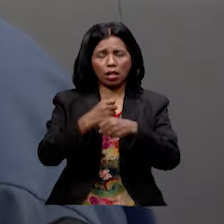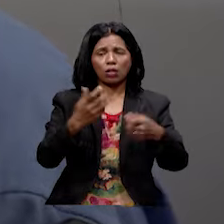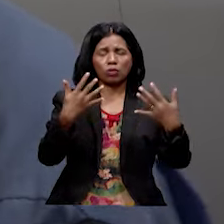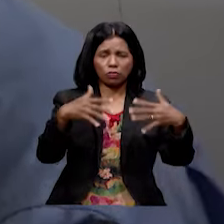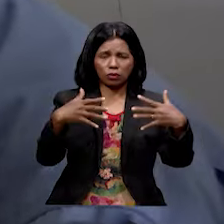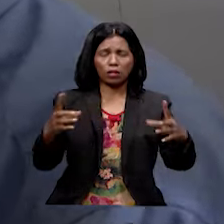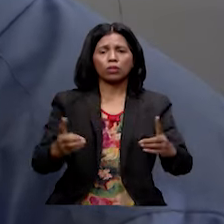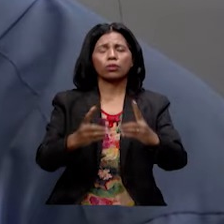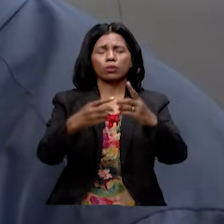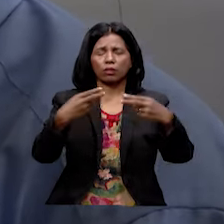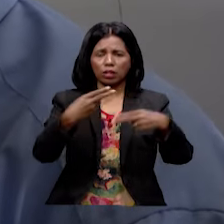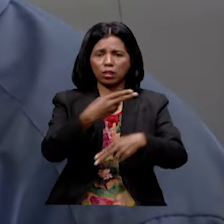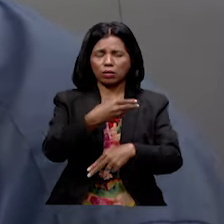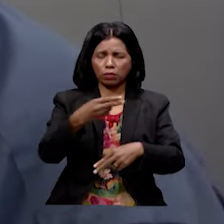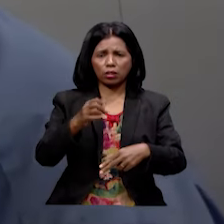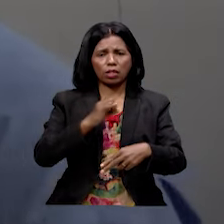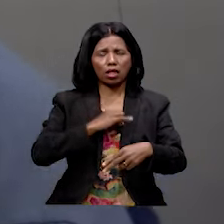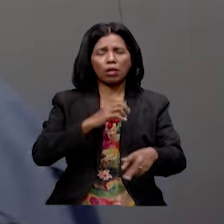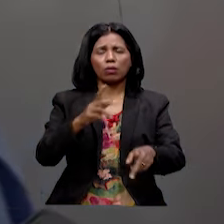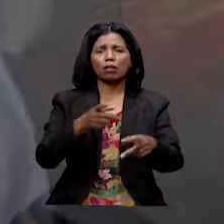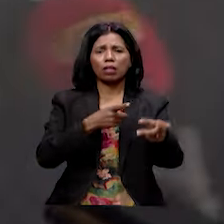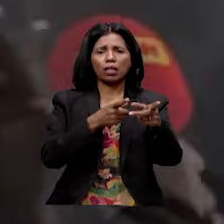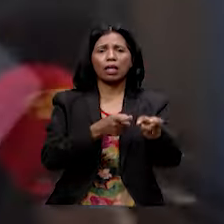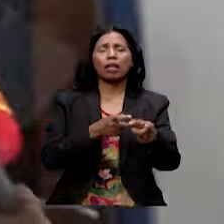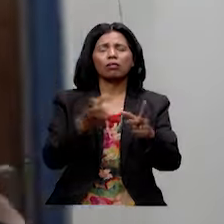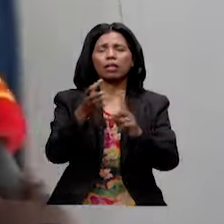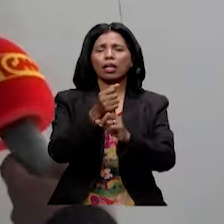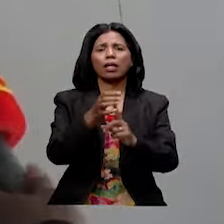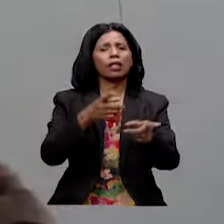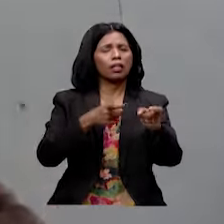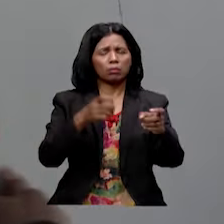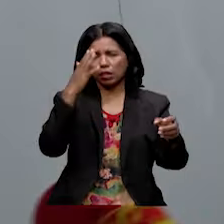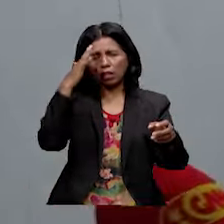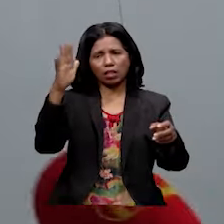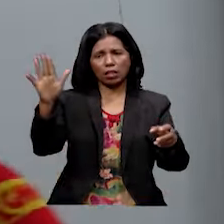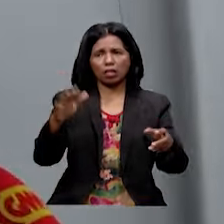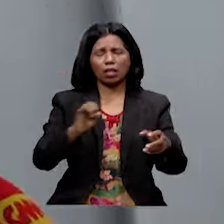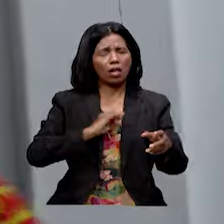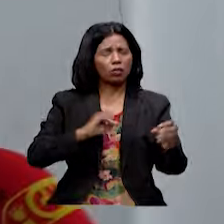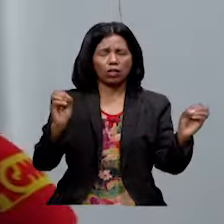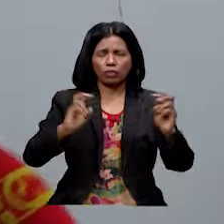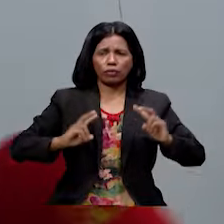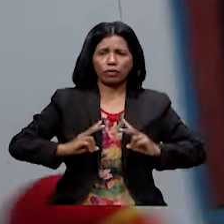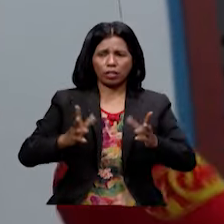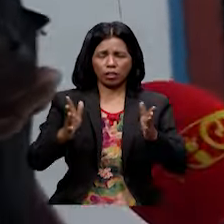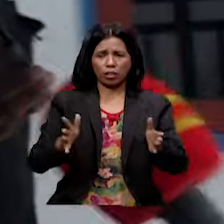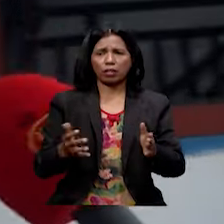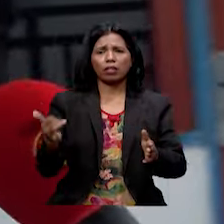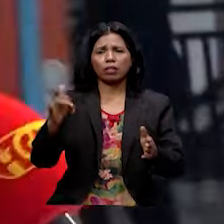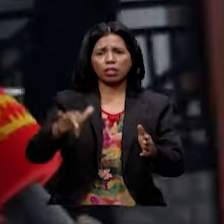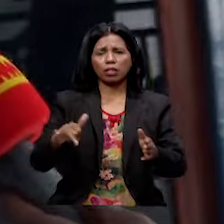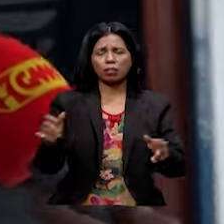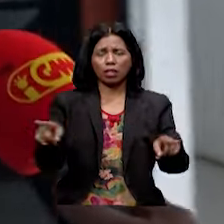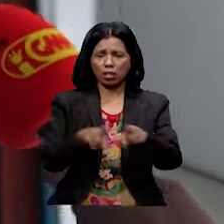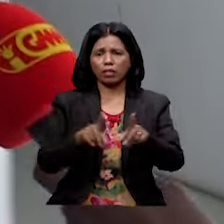kita tu kira dia rida kar kini tu mus latihan tang hau laos veteran rida. Aku ni ide sire mak veteranu.